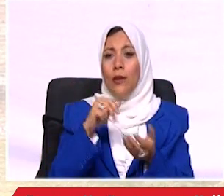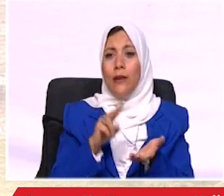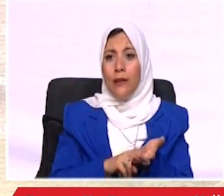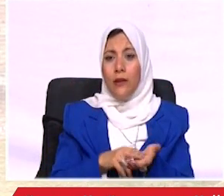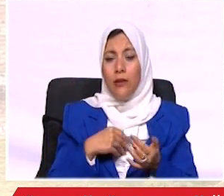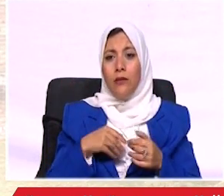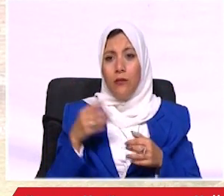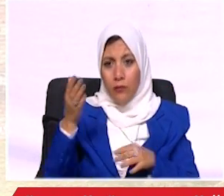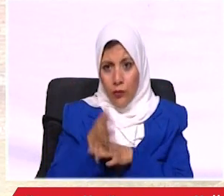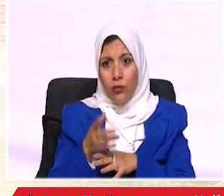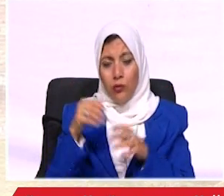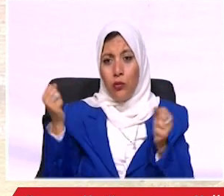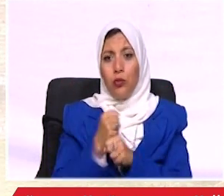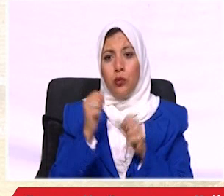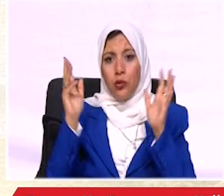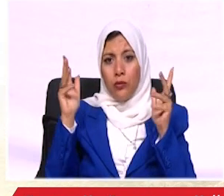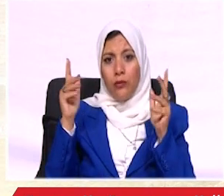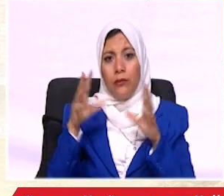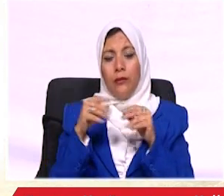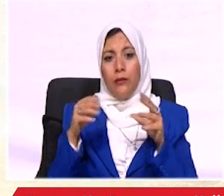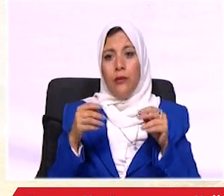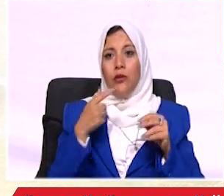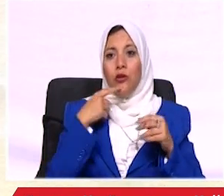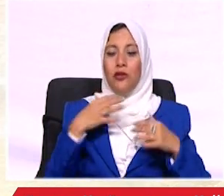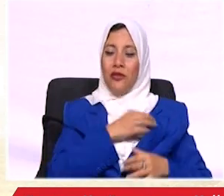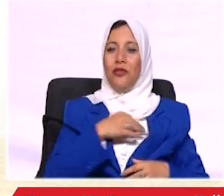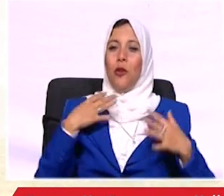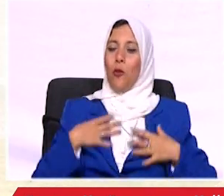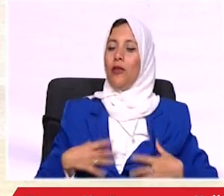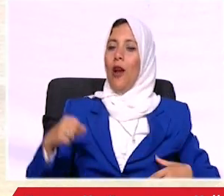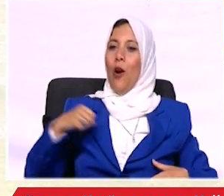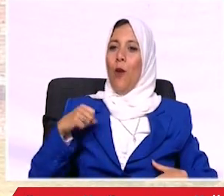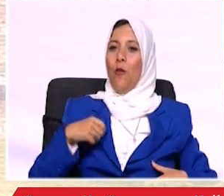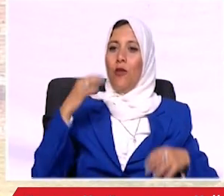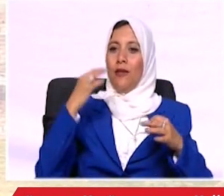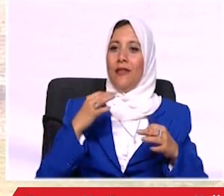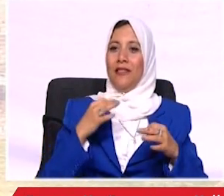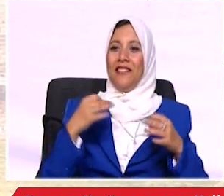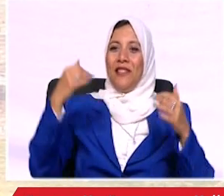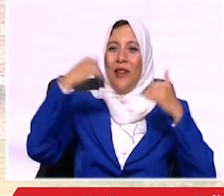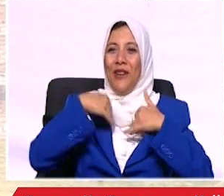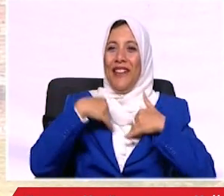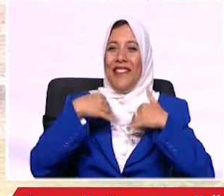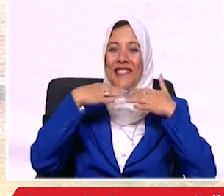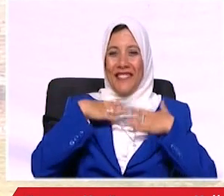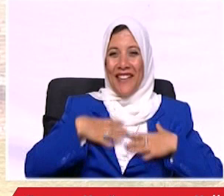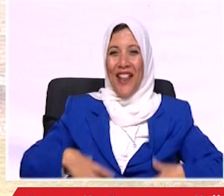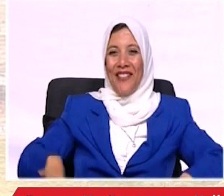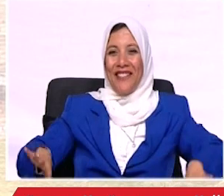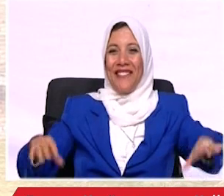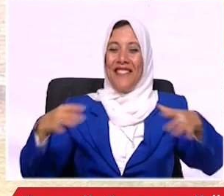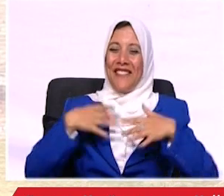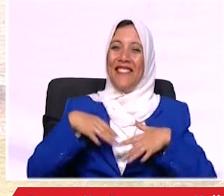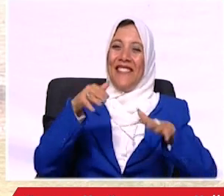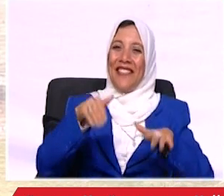في مودلنج ودخل تمثيل. شفت البدل الشياكه دي، انا لابس بدله على جلابيه، يعني عارف